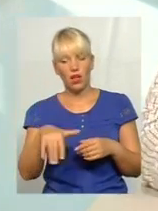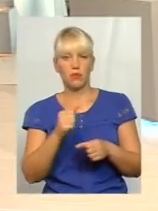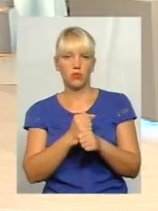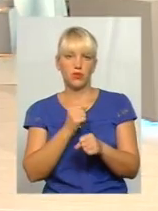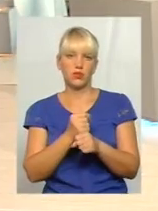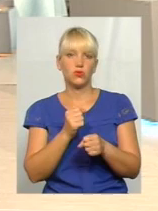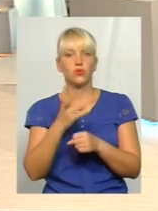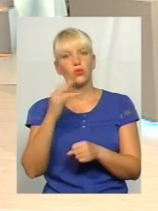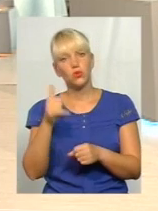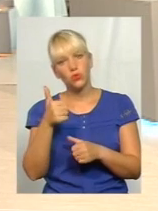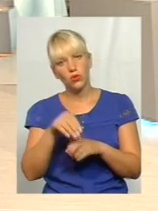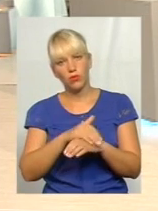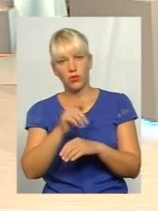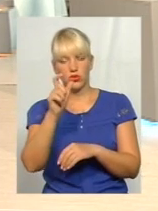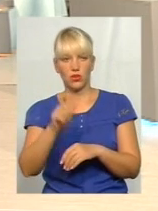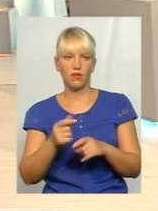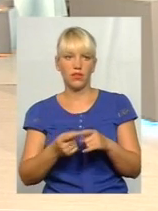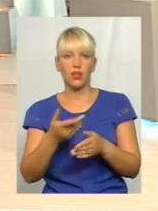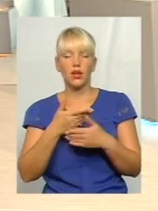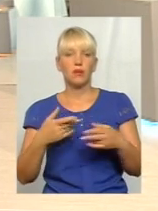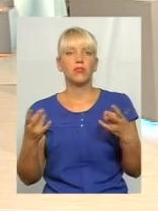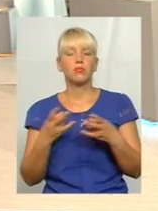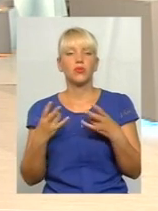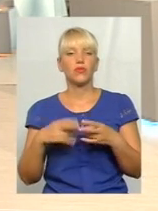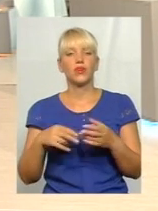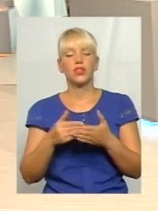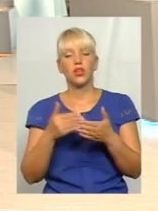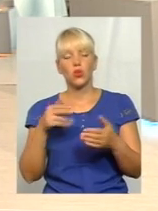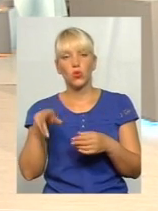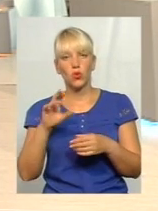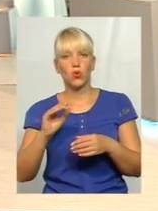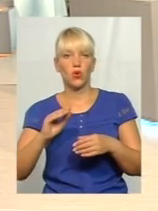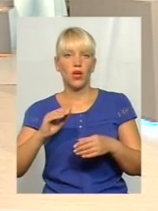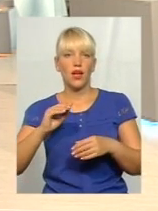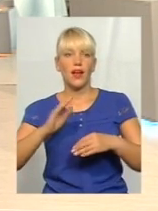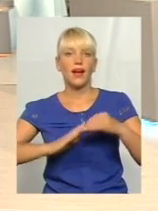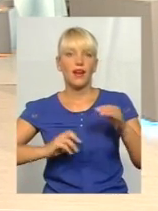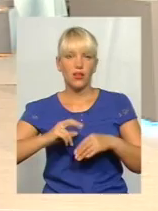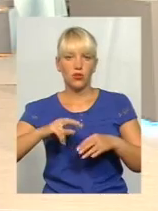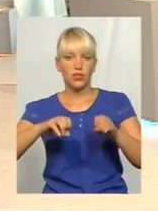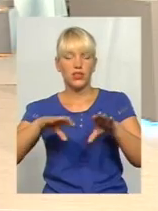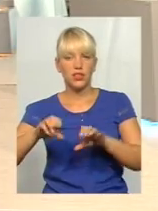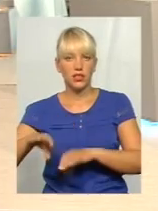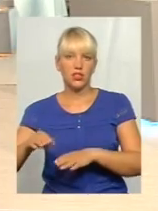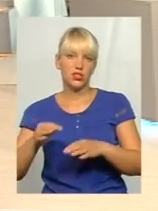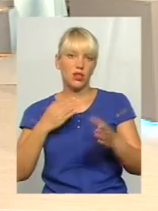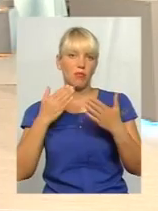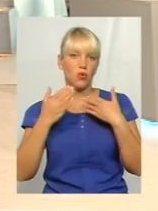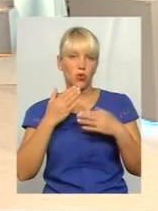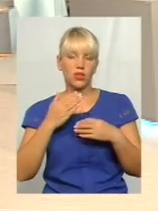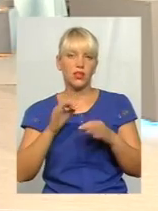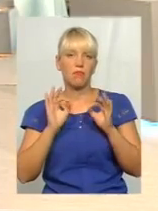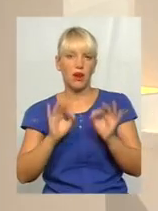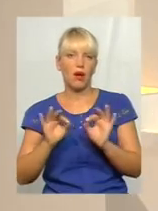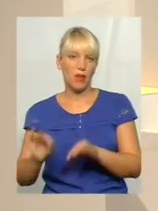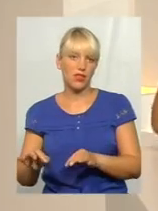там ну добрий чоловік тобто ми повинні до кадрових рішень в будь-якій сфері підходити прагматично Угу Я